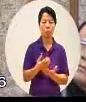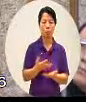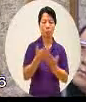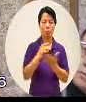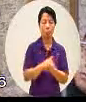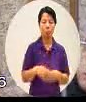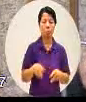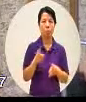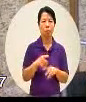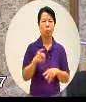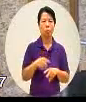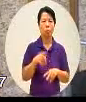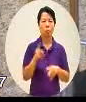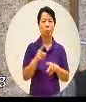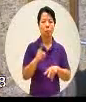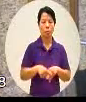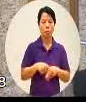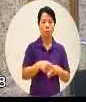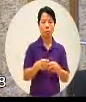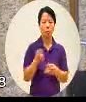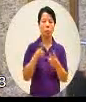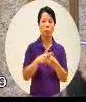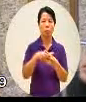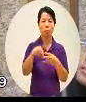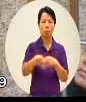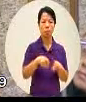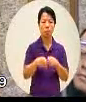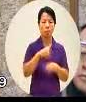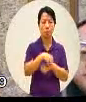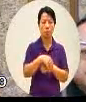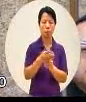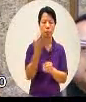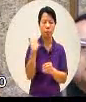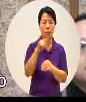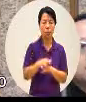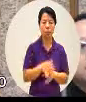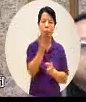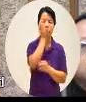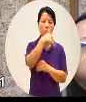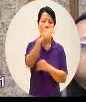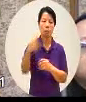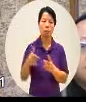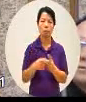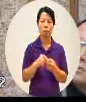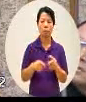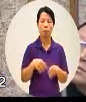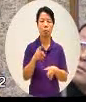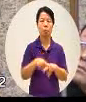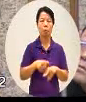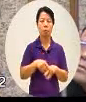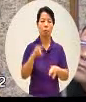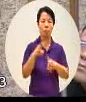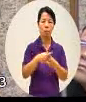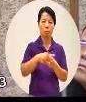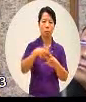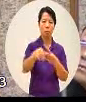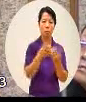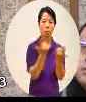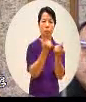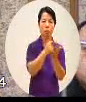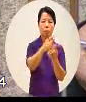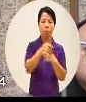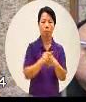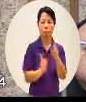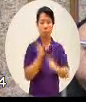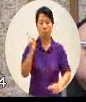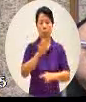大北的一个报编计划的时空背景，跟现在整个冈山地区跟本州北地区的发展的环境有很大的